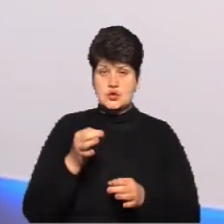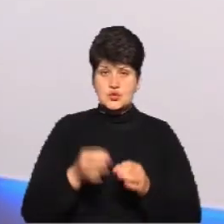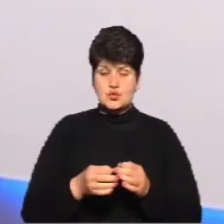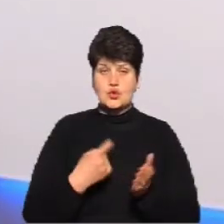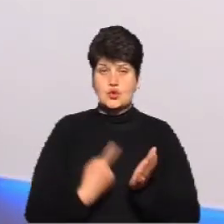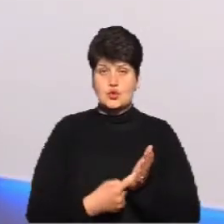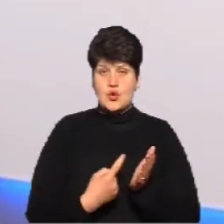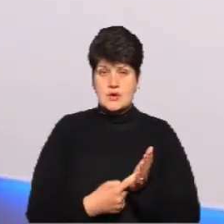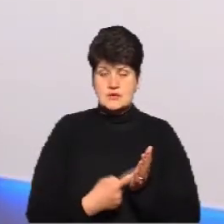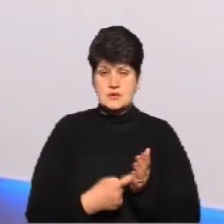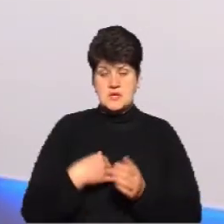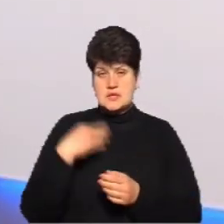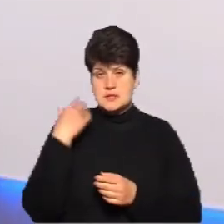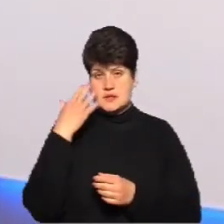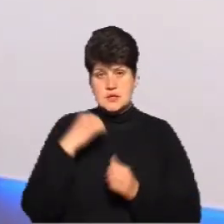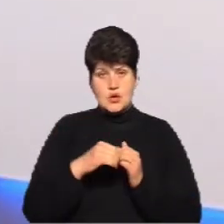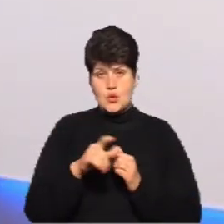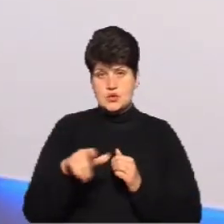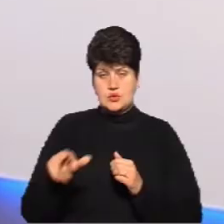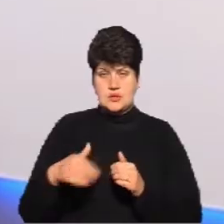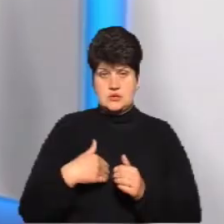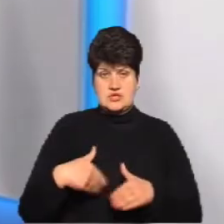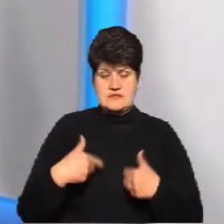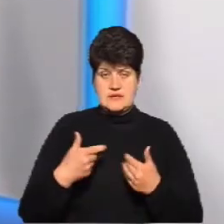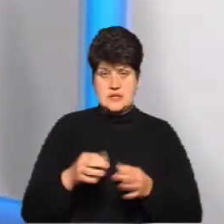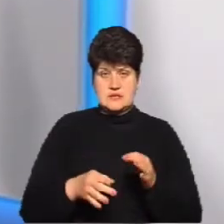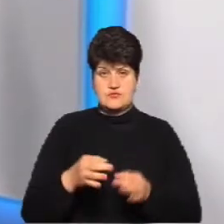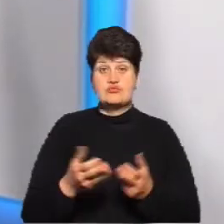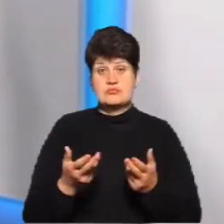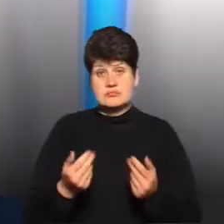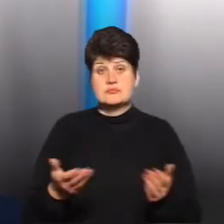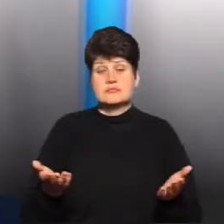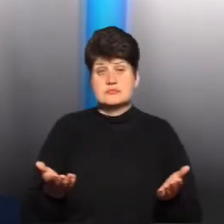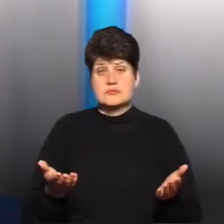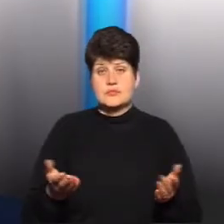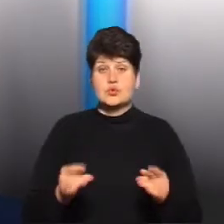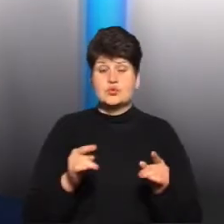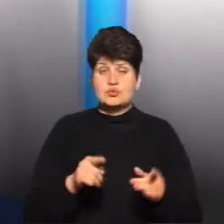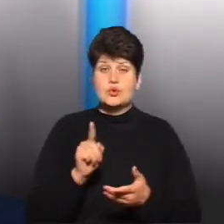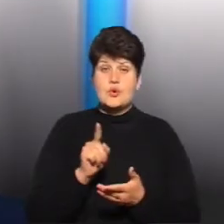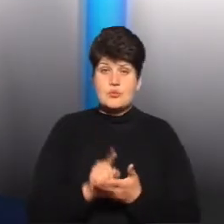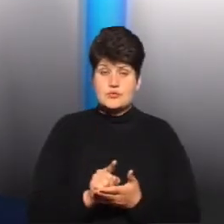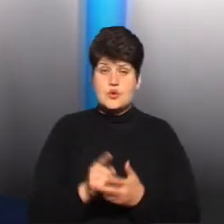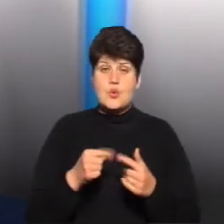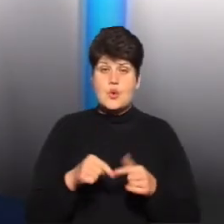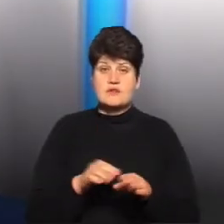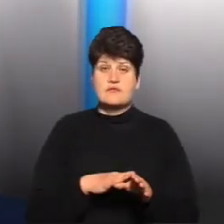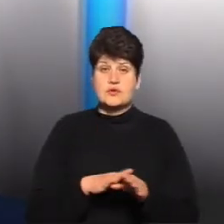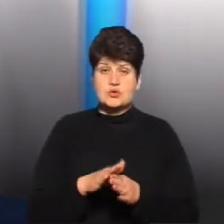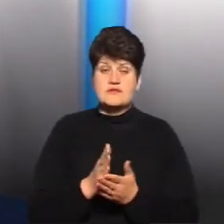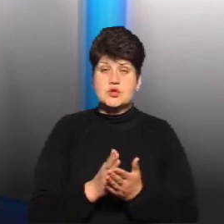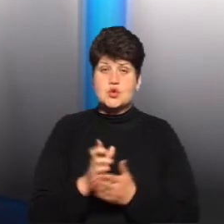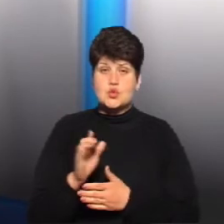так, що не кожна людина захоче звертатися в суд. Так, так. І тому обов'язково орган виконавчої служби